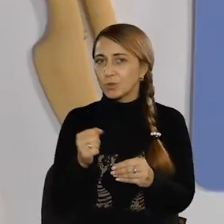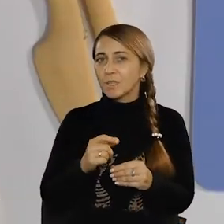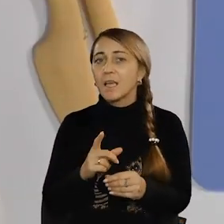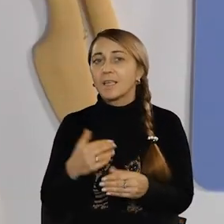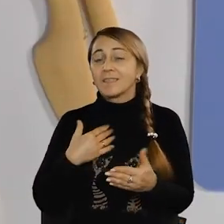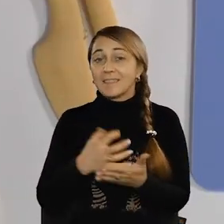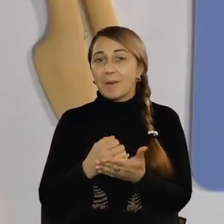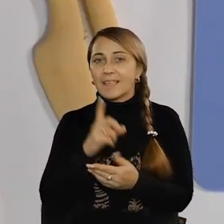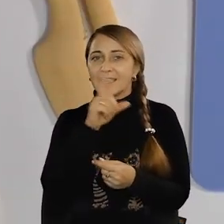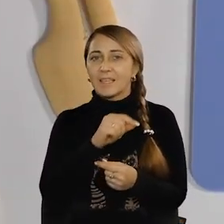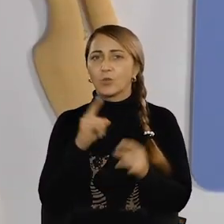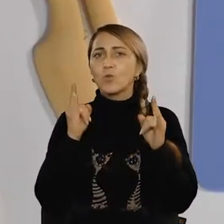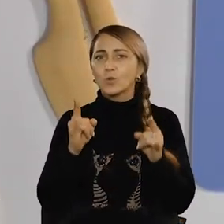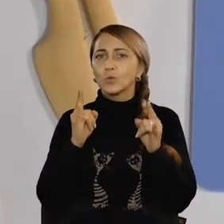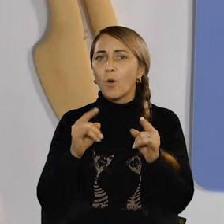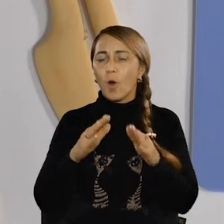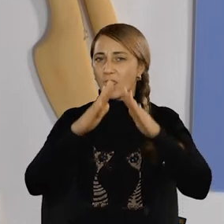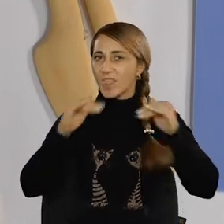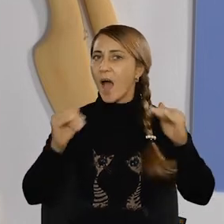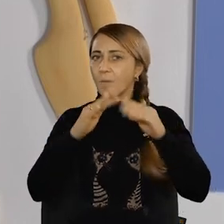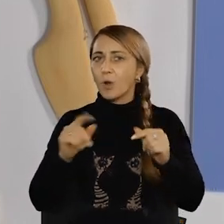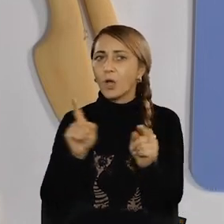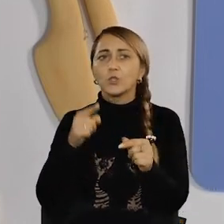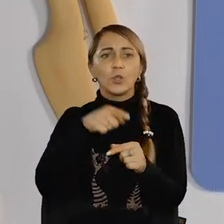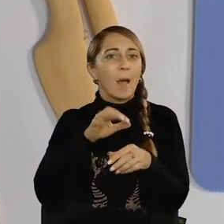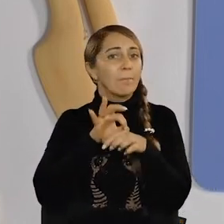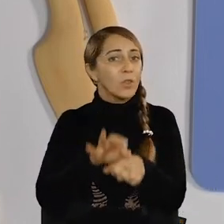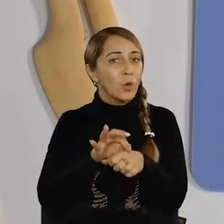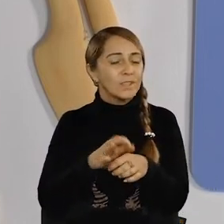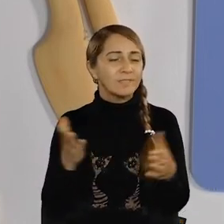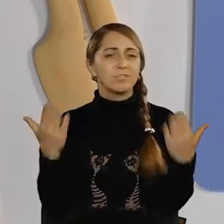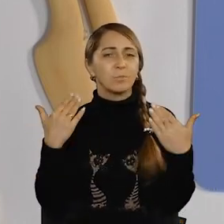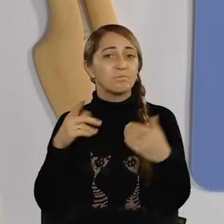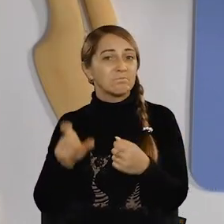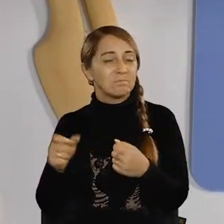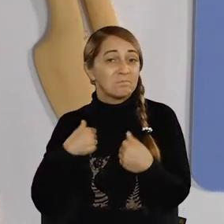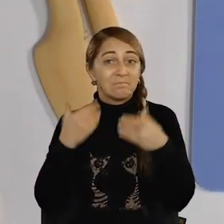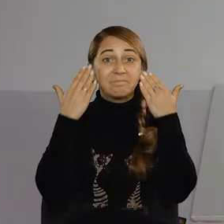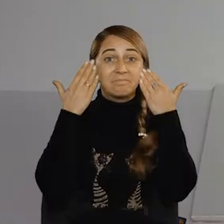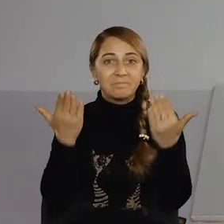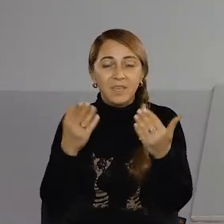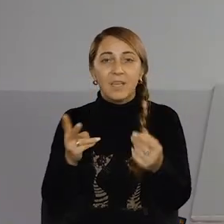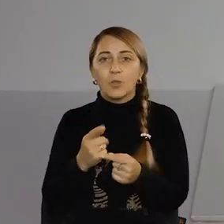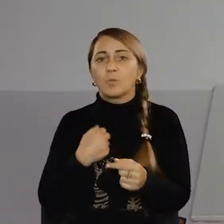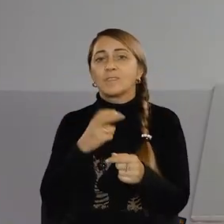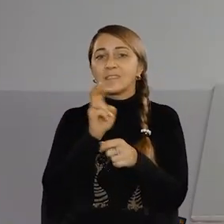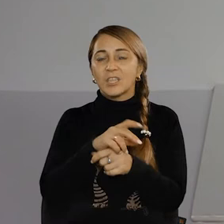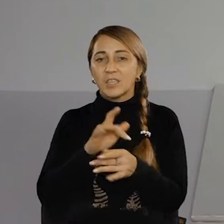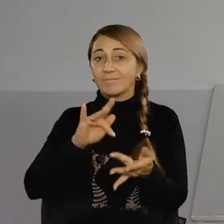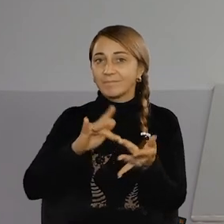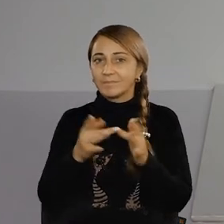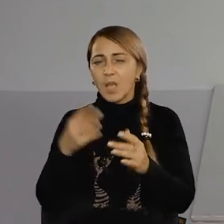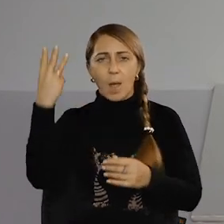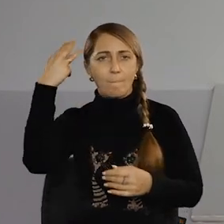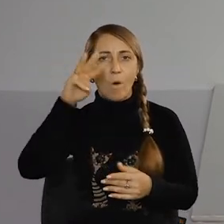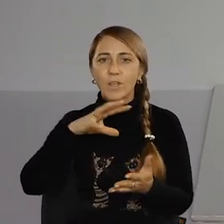зібралися їхати до одного крутого табору. А що там носять відпочивальники? Невідомо. Тому зайшли на сайт